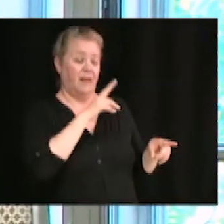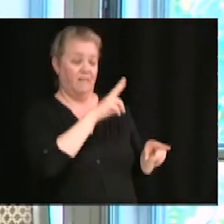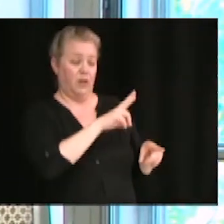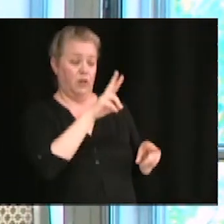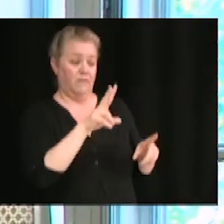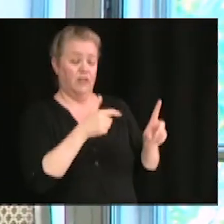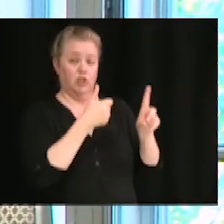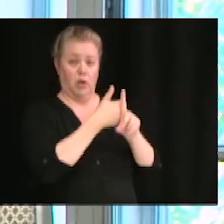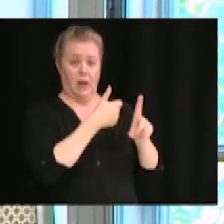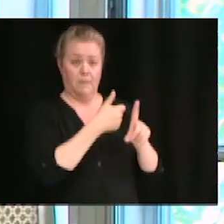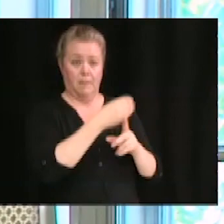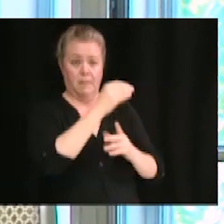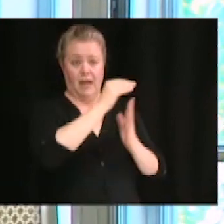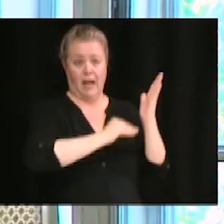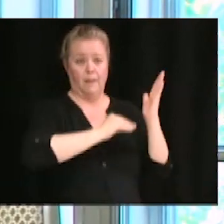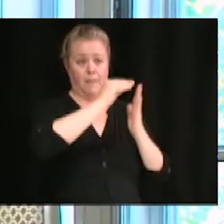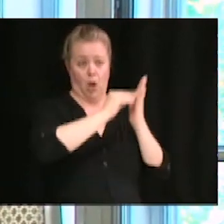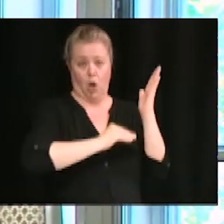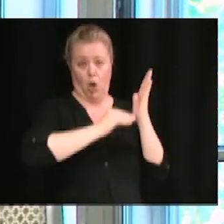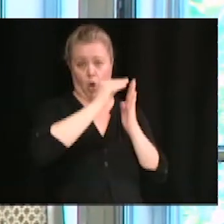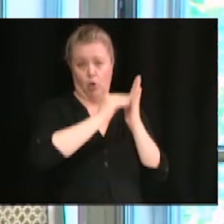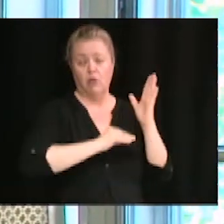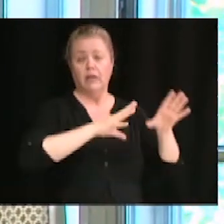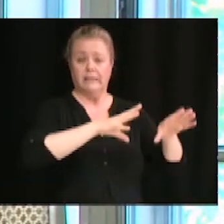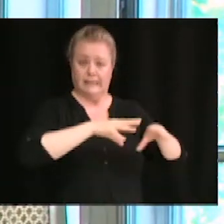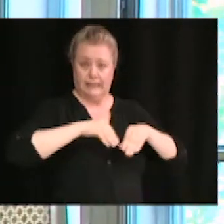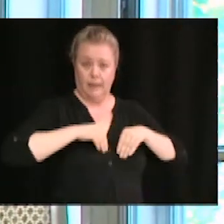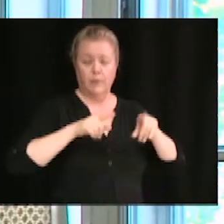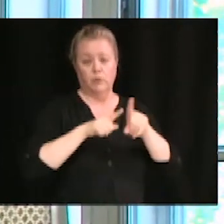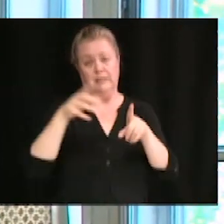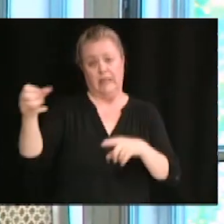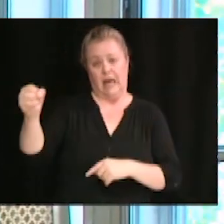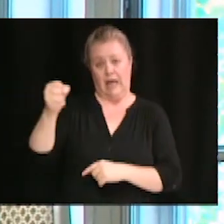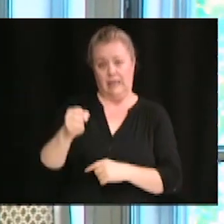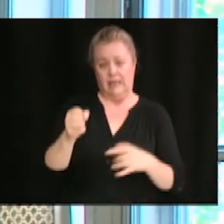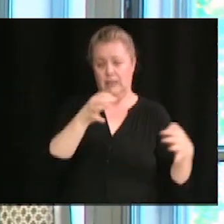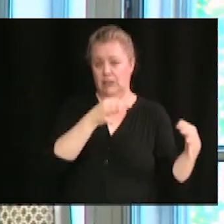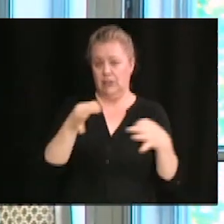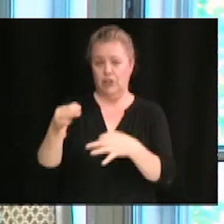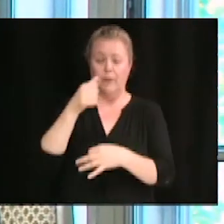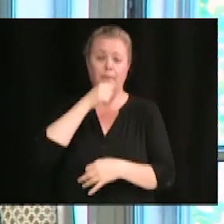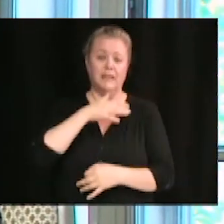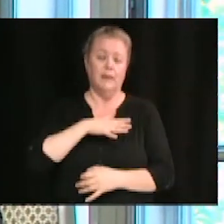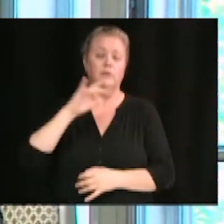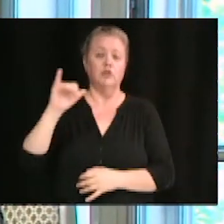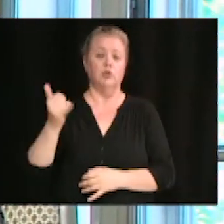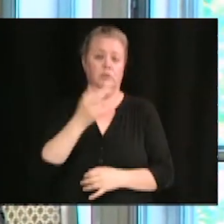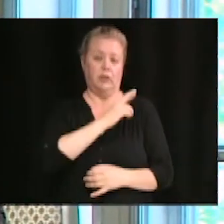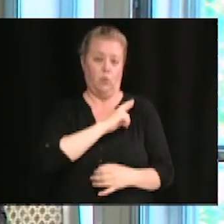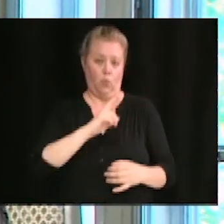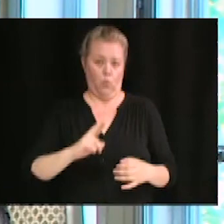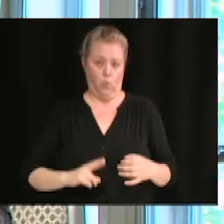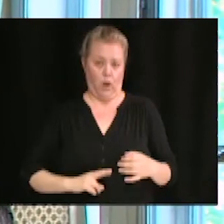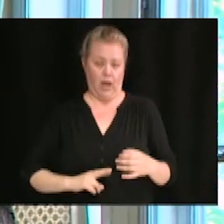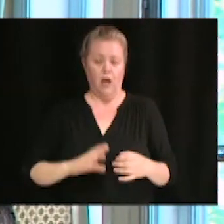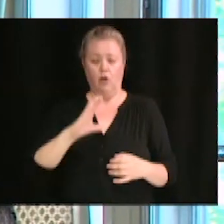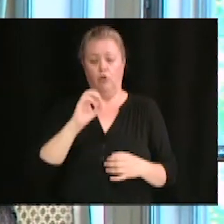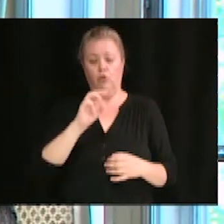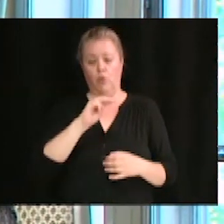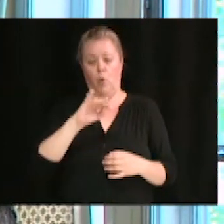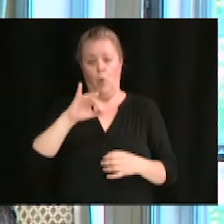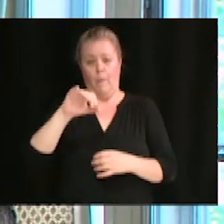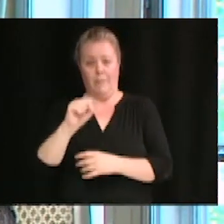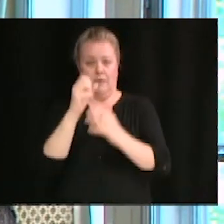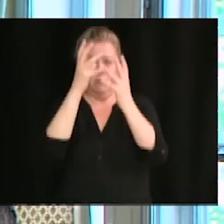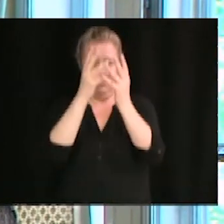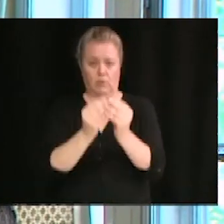et de procéder à l'embauche sur une base permanente de Mme Josée Roy au poste de commis comptable, dépenses paie, à